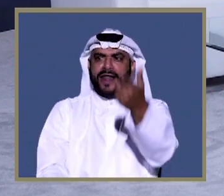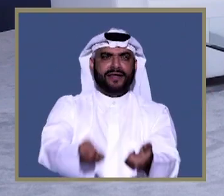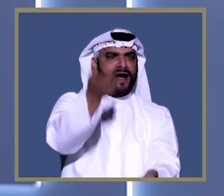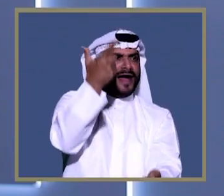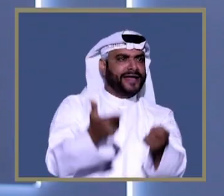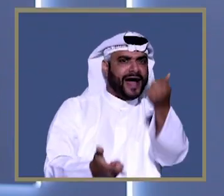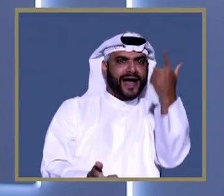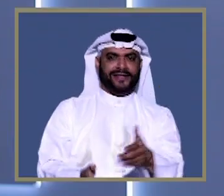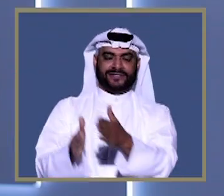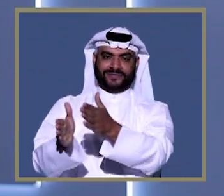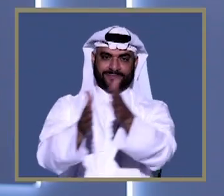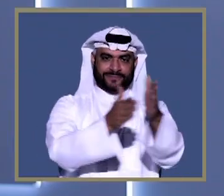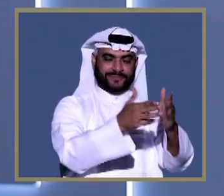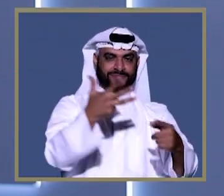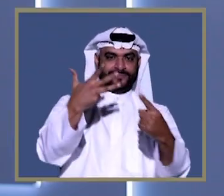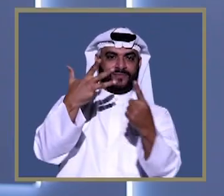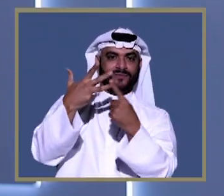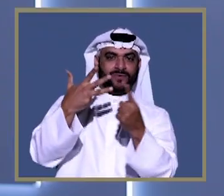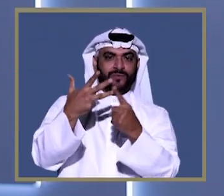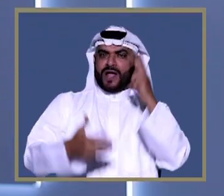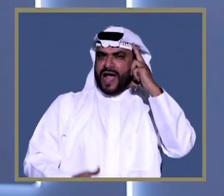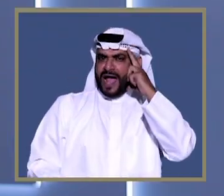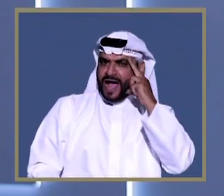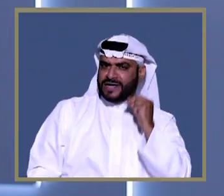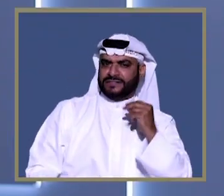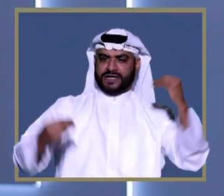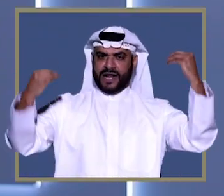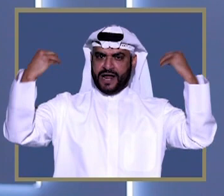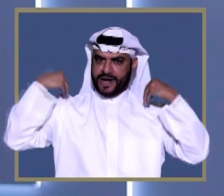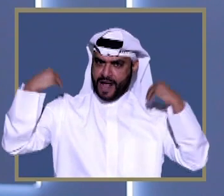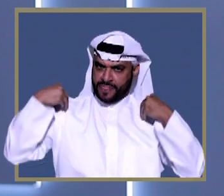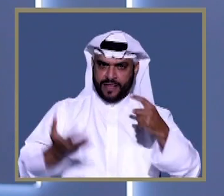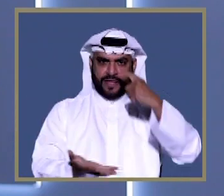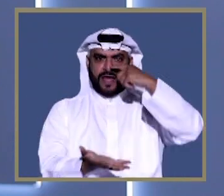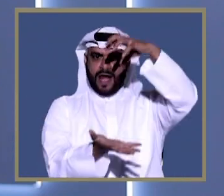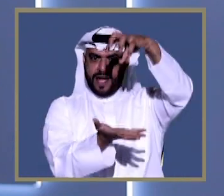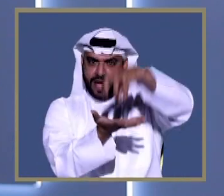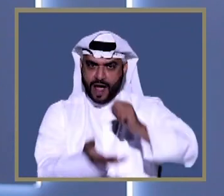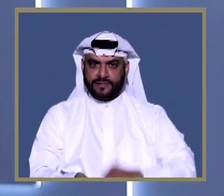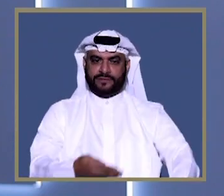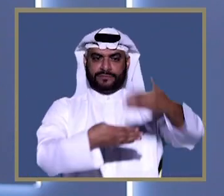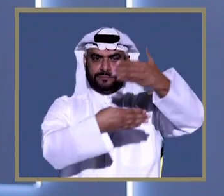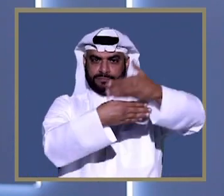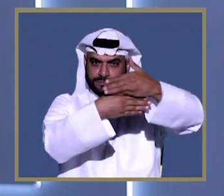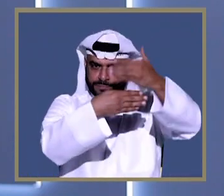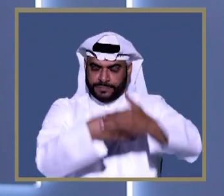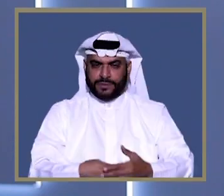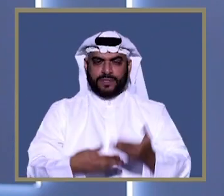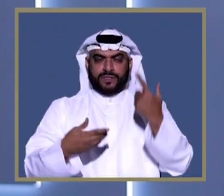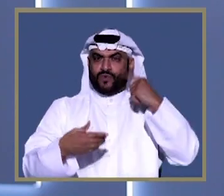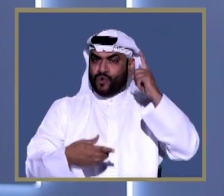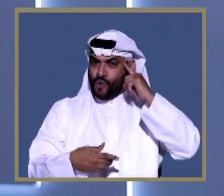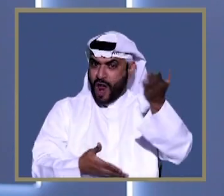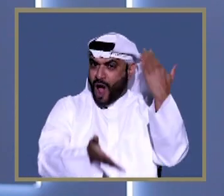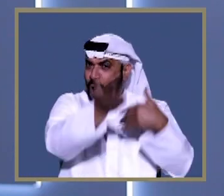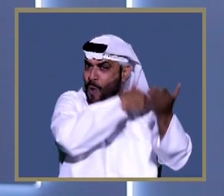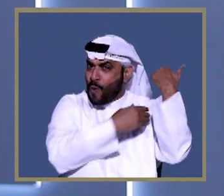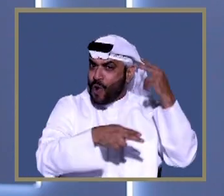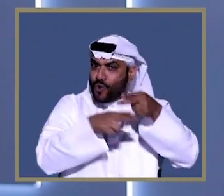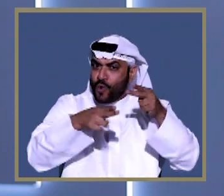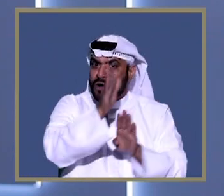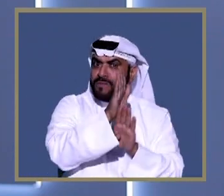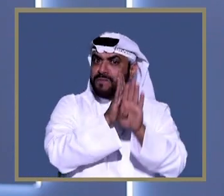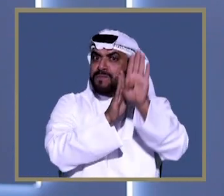معيشة. رابعا احتياجات الرياضيين من منشآت رياضية التي تنقصها الكويت، وكانت